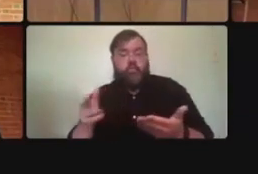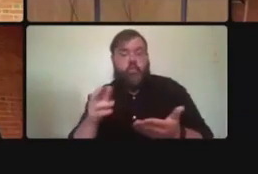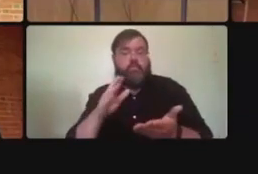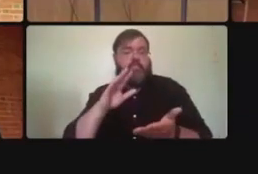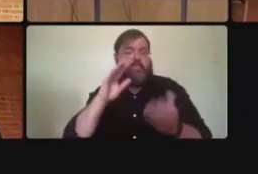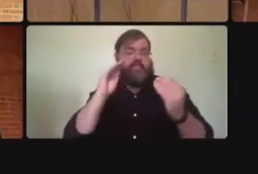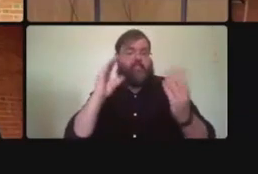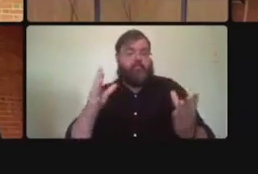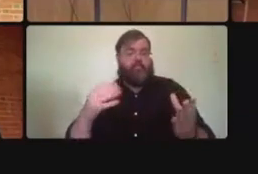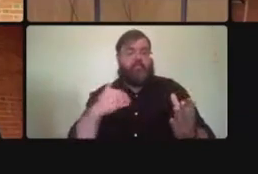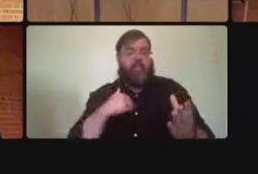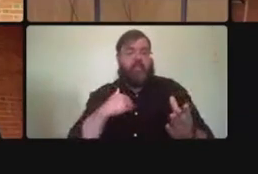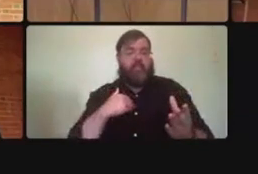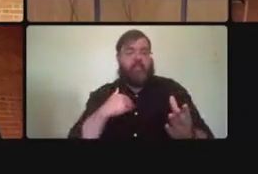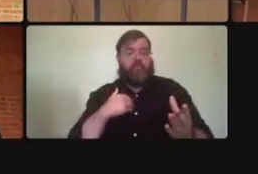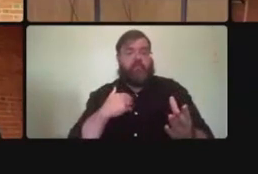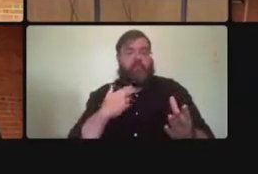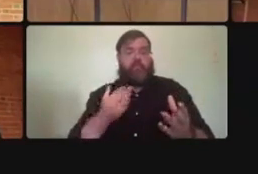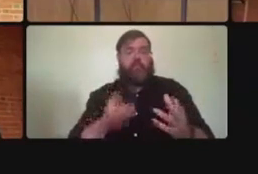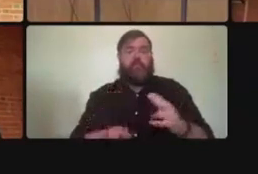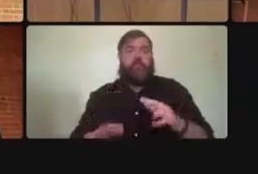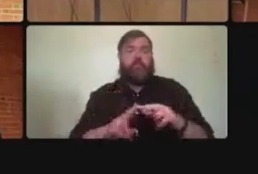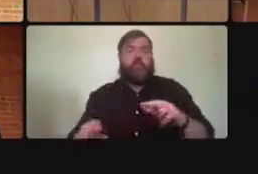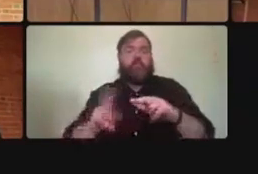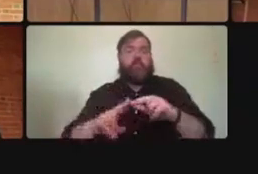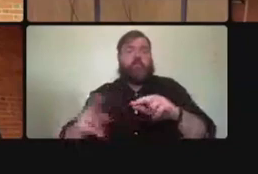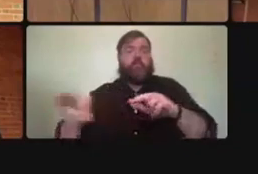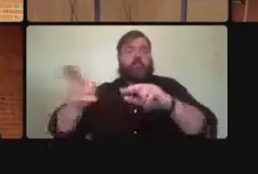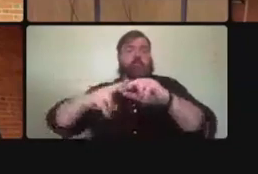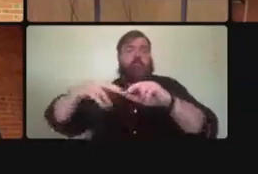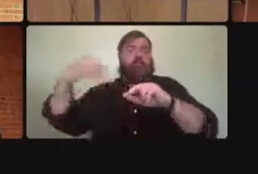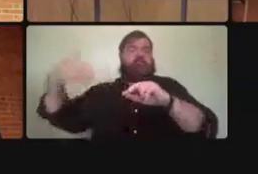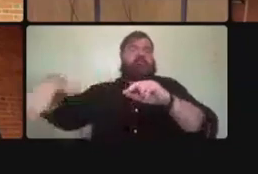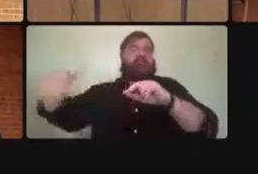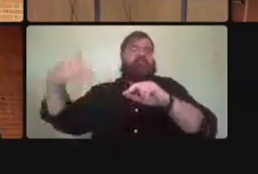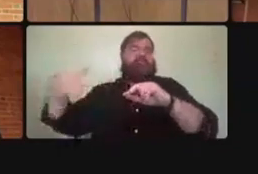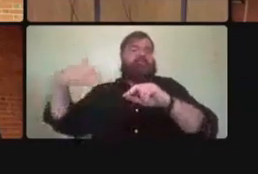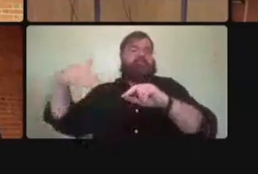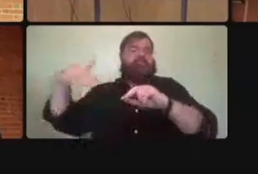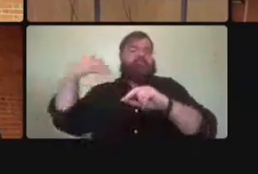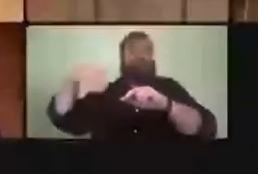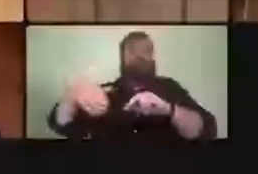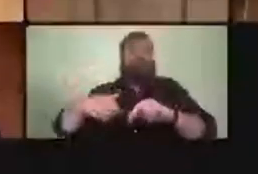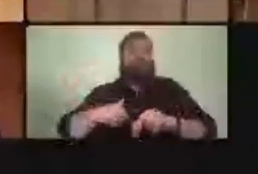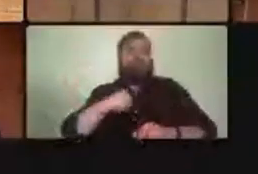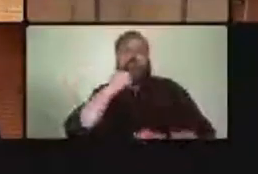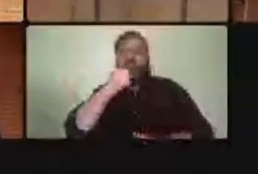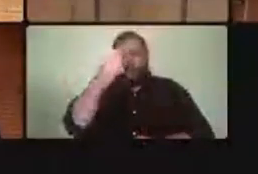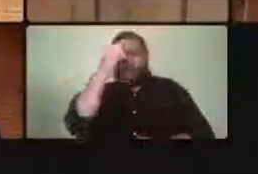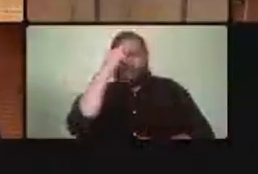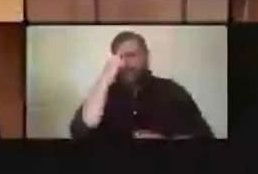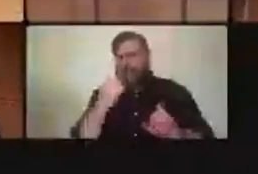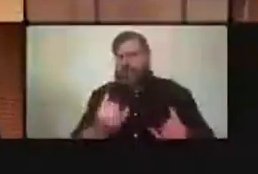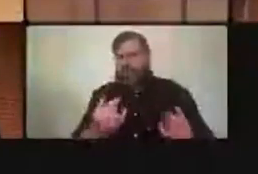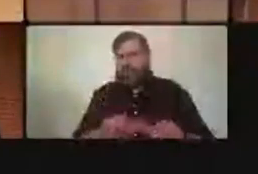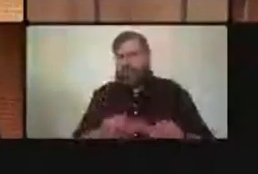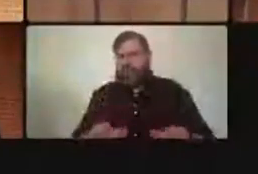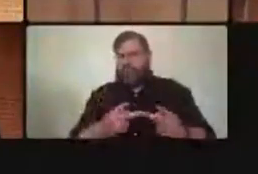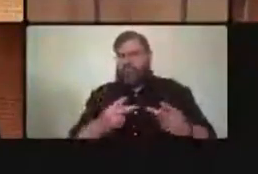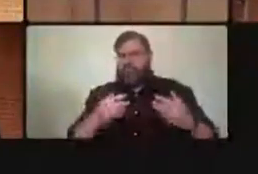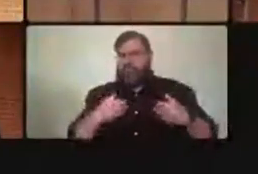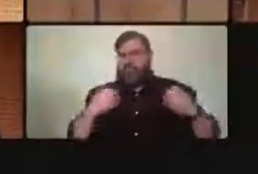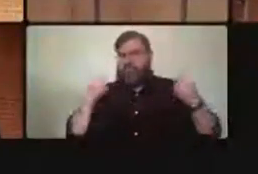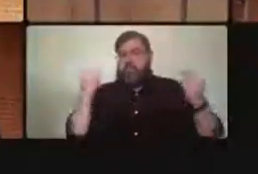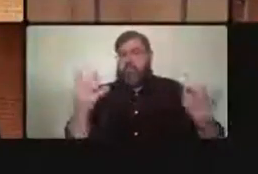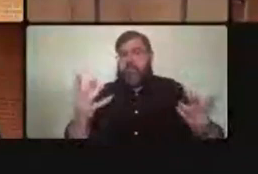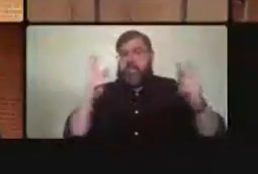Walimu ambao tumeweza kupata kufikia sasa wameendelea kuongezeka. Kwa hivyo ninaona